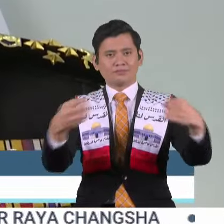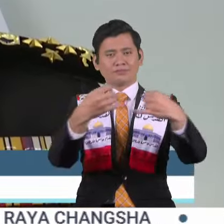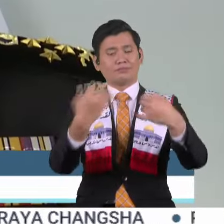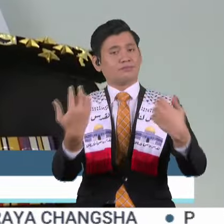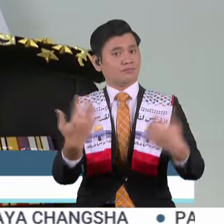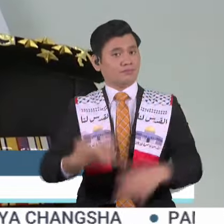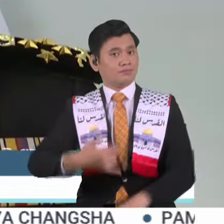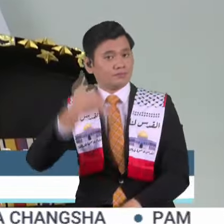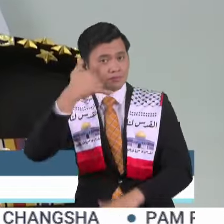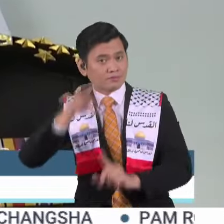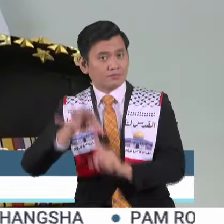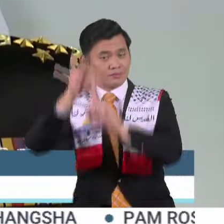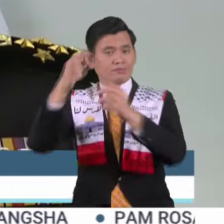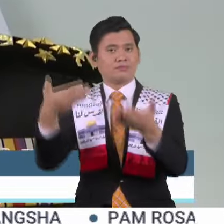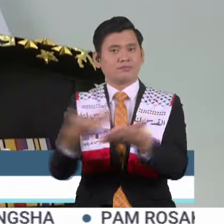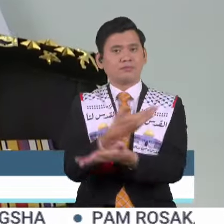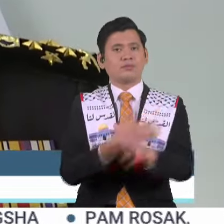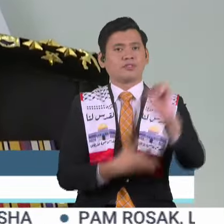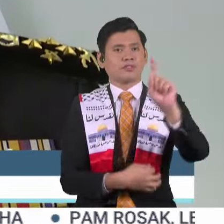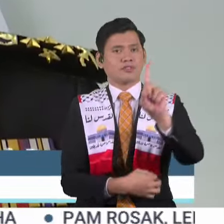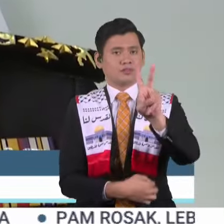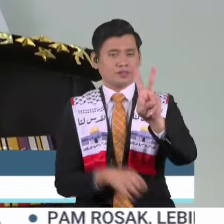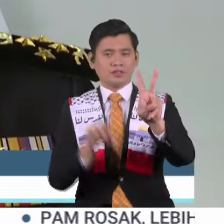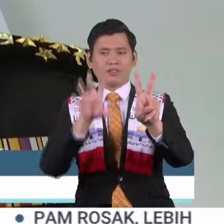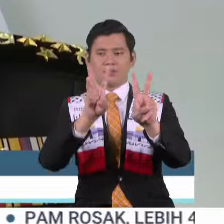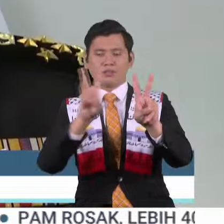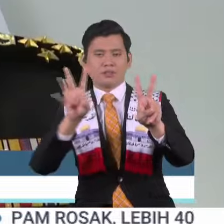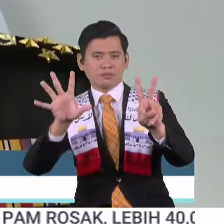baru, iaitu